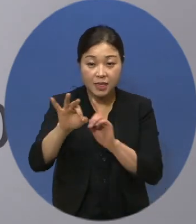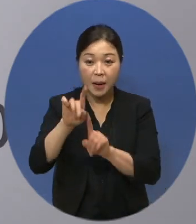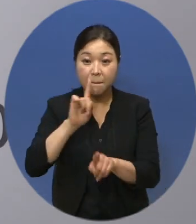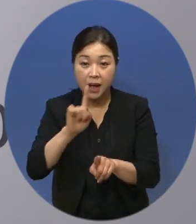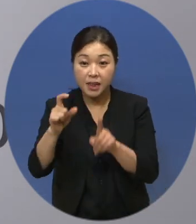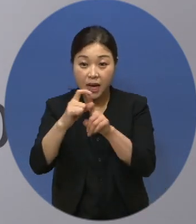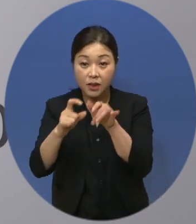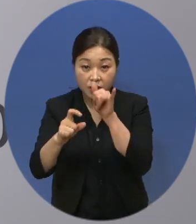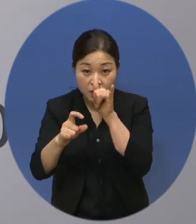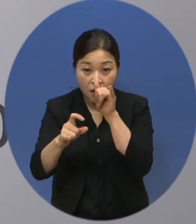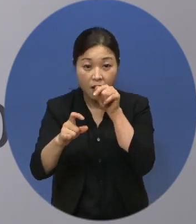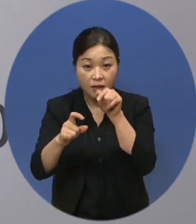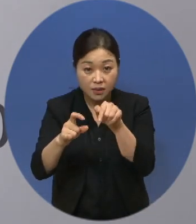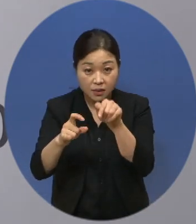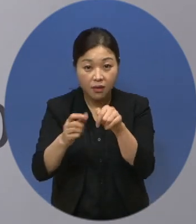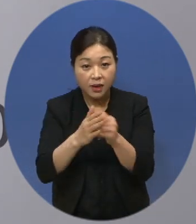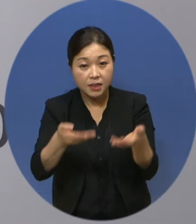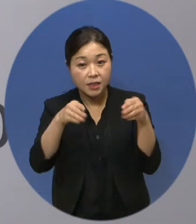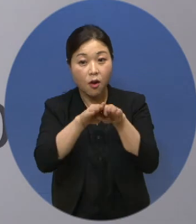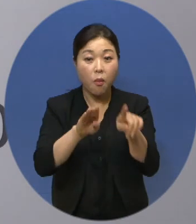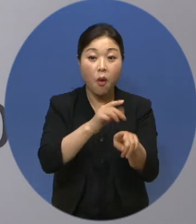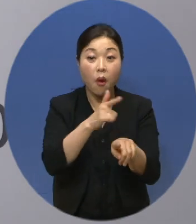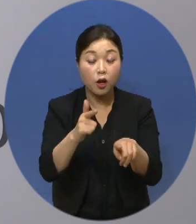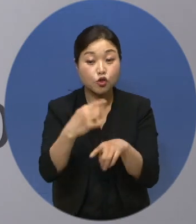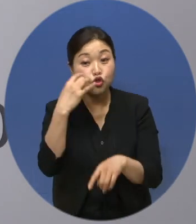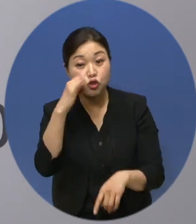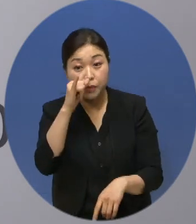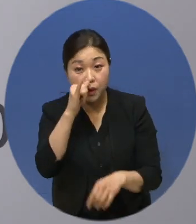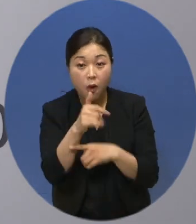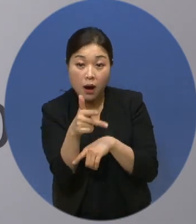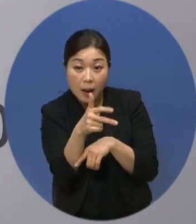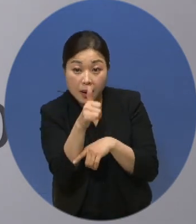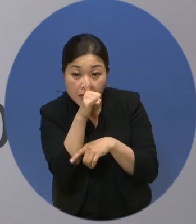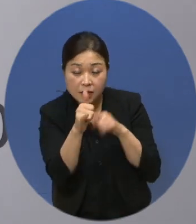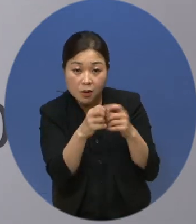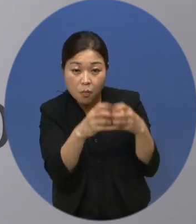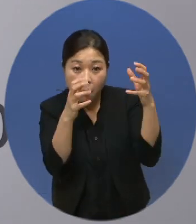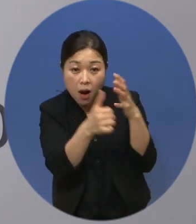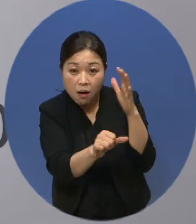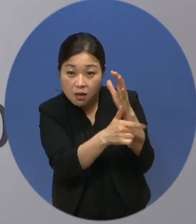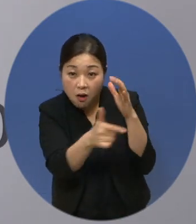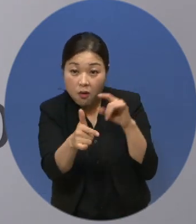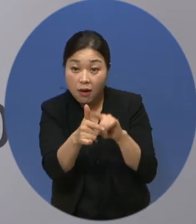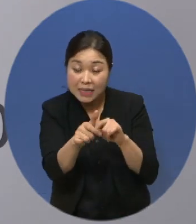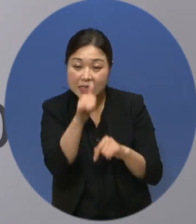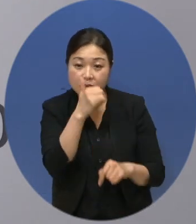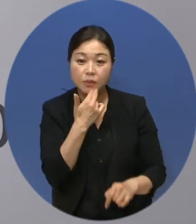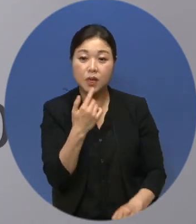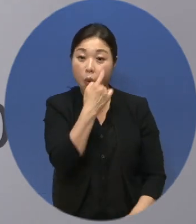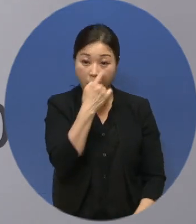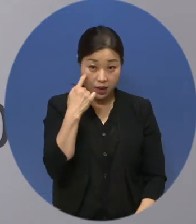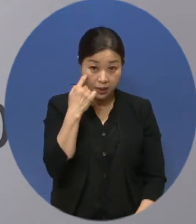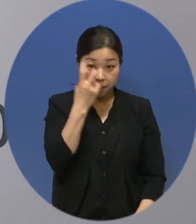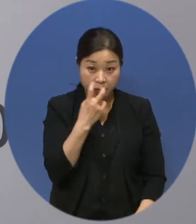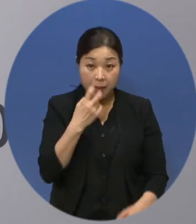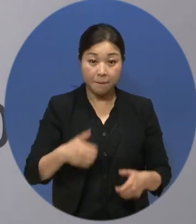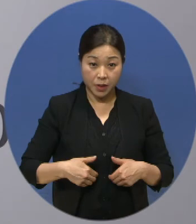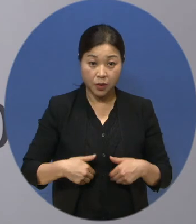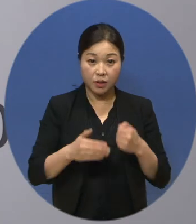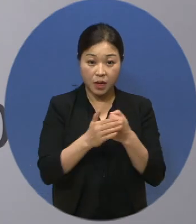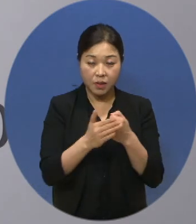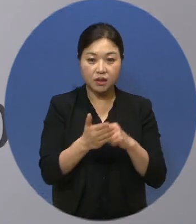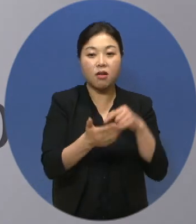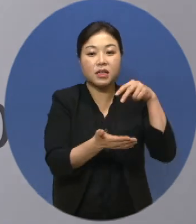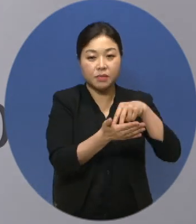시설물을 궁금해하고 거기에 정말 카메라가 있는지 폭발물이 있는지 이런 것들을 확인해야 되기 때문에 그런 면모로서도 다가가는 게